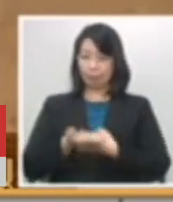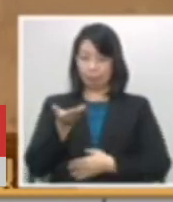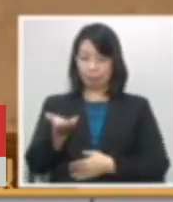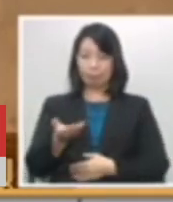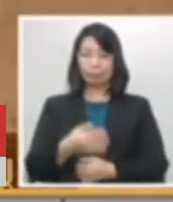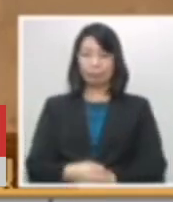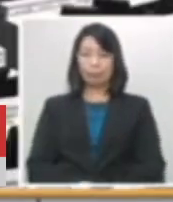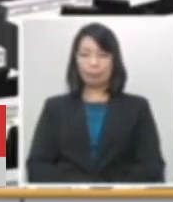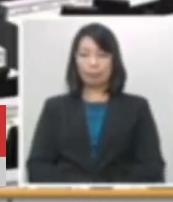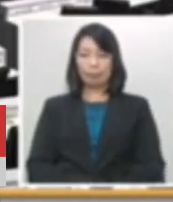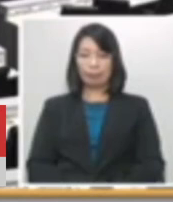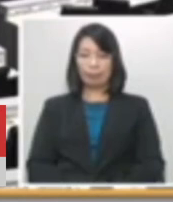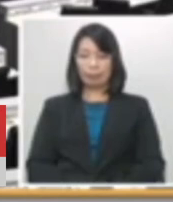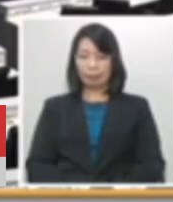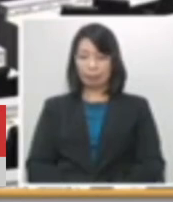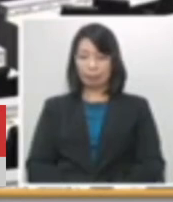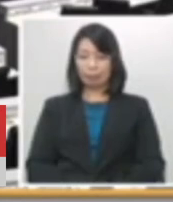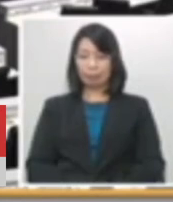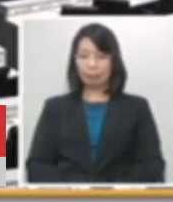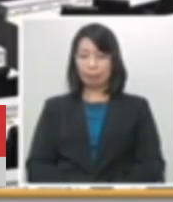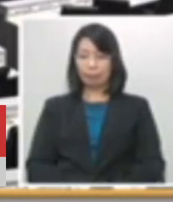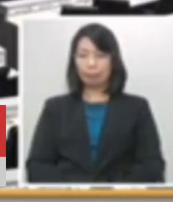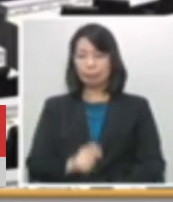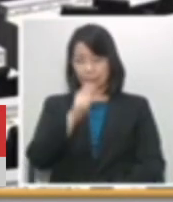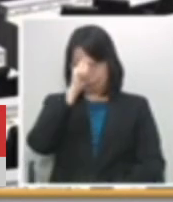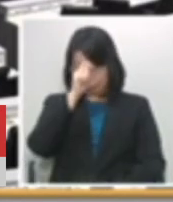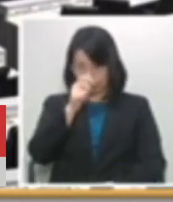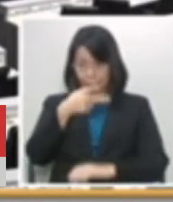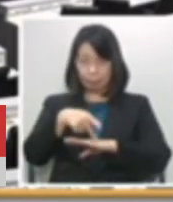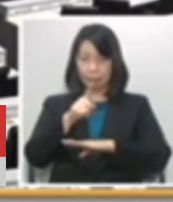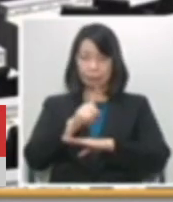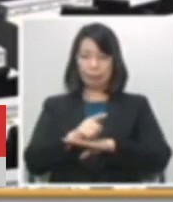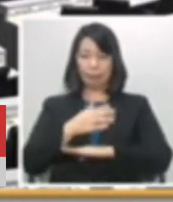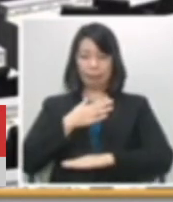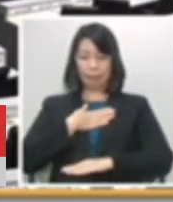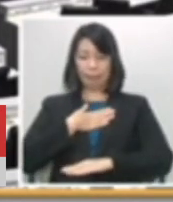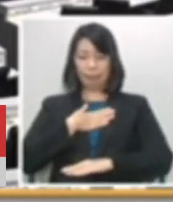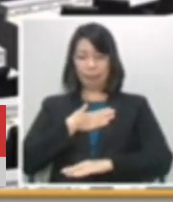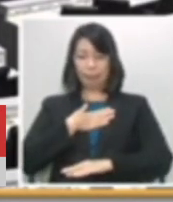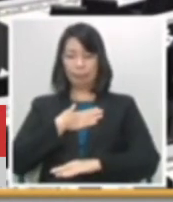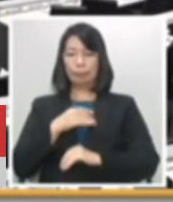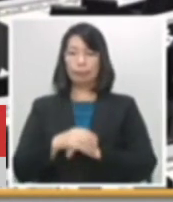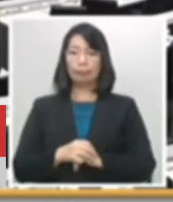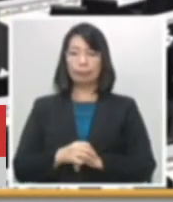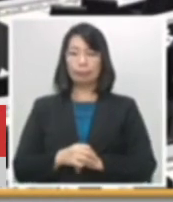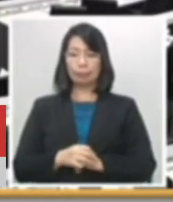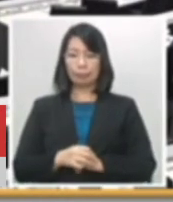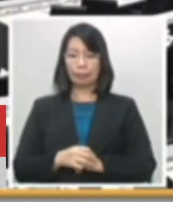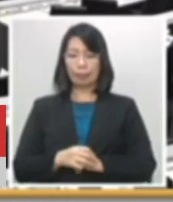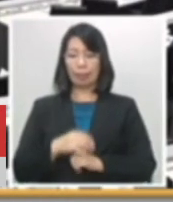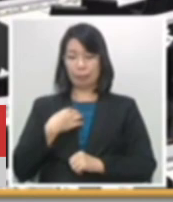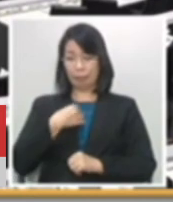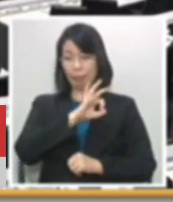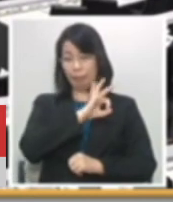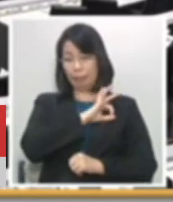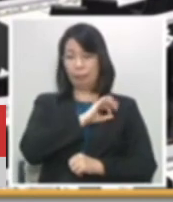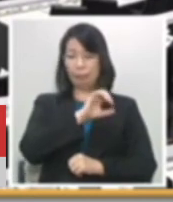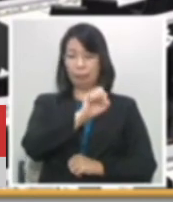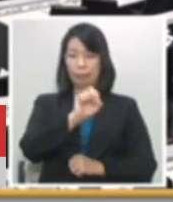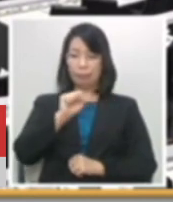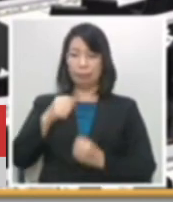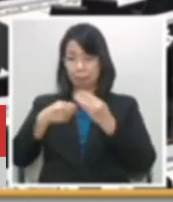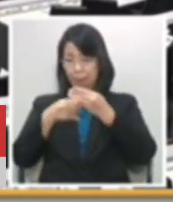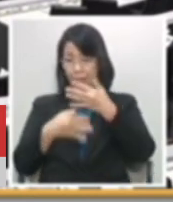ค่ะกราบเรียนท่านประธานสภาที่เคารพดิฉันนางสาวศิลัมภาเลิศนุวัฒน์สมาชิกสภาผู้แทนแบบบัญชีร